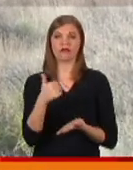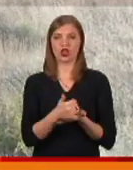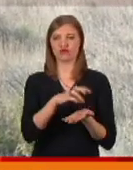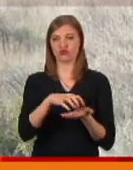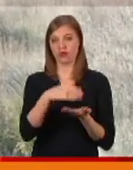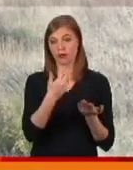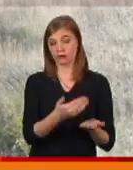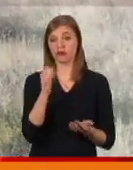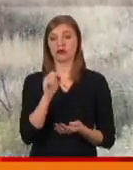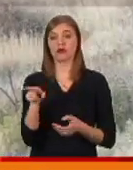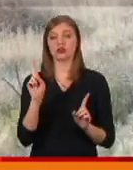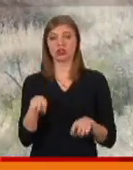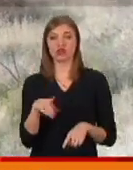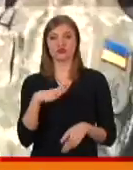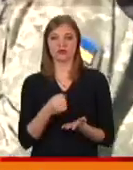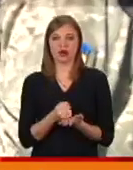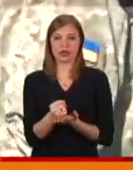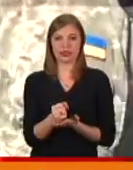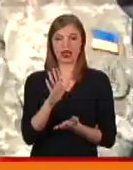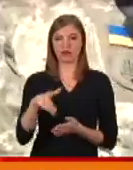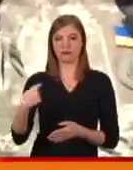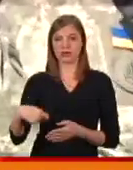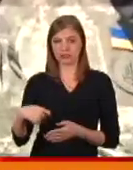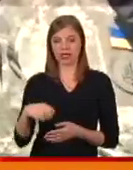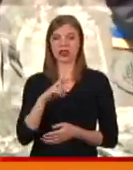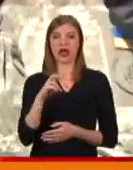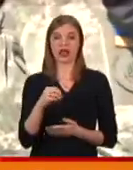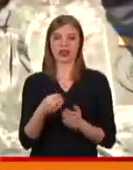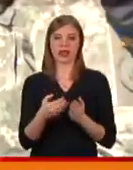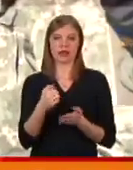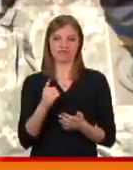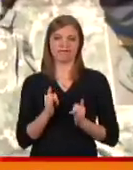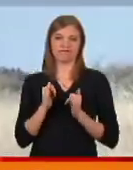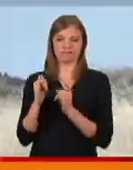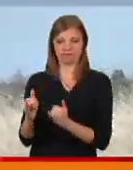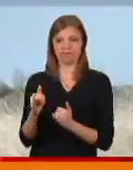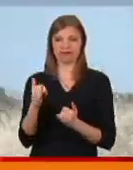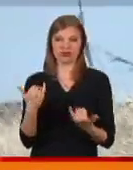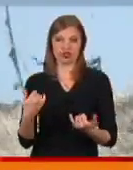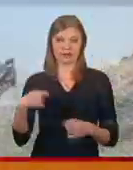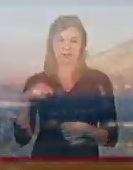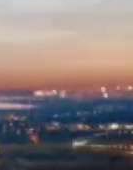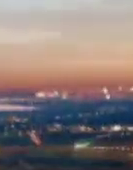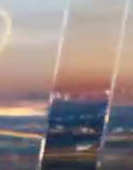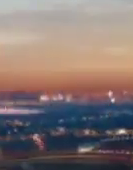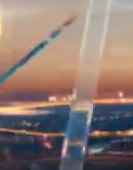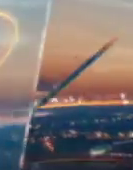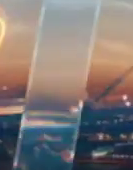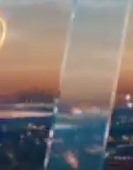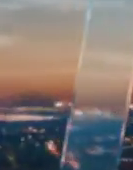ЗСУ. Кривонос також висувався кандидатом у президенти, але знявся на користь чинного голови держави.